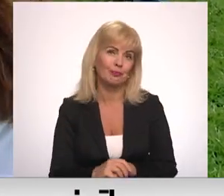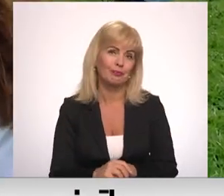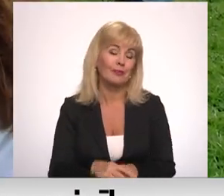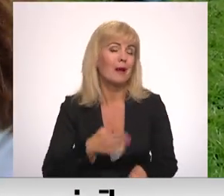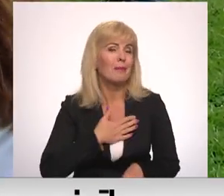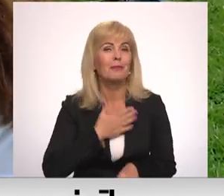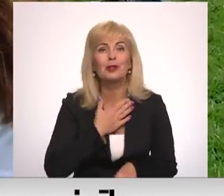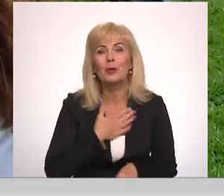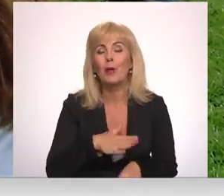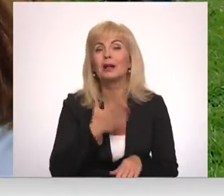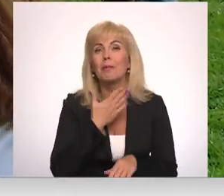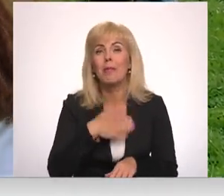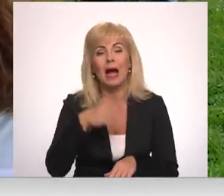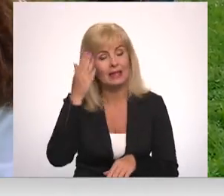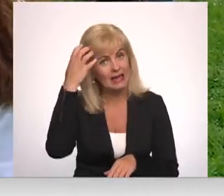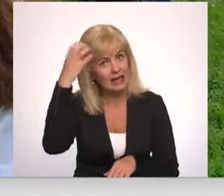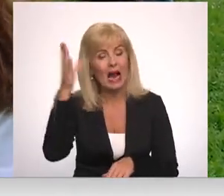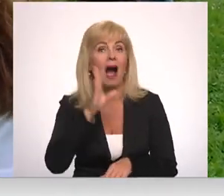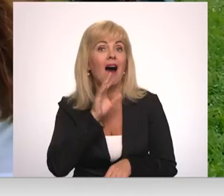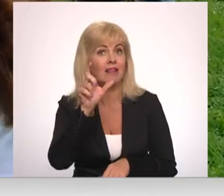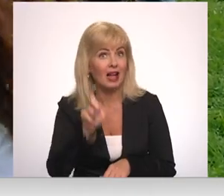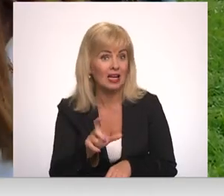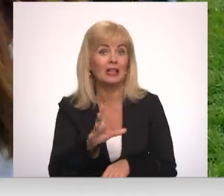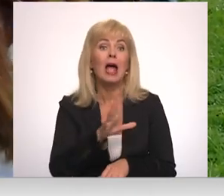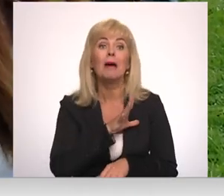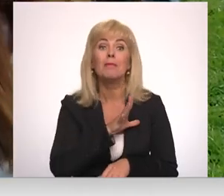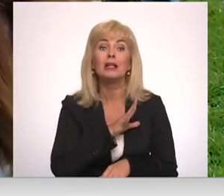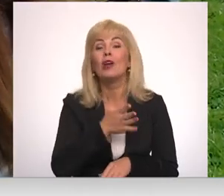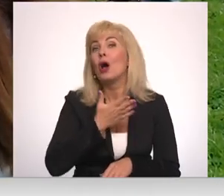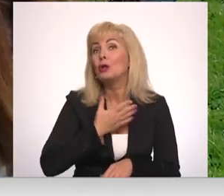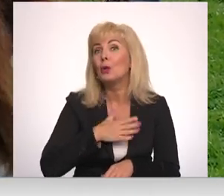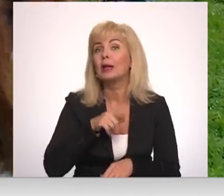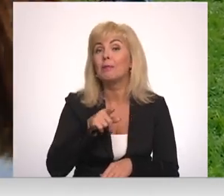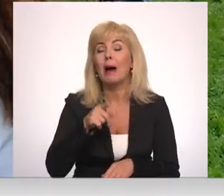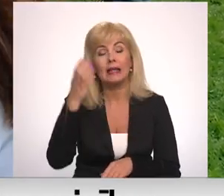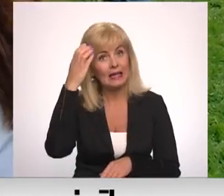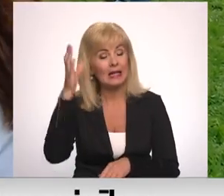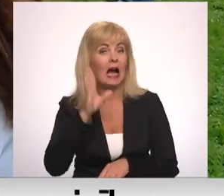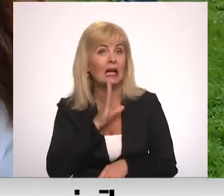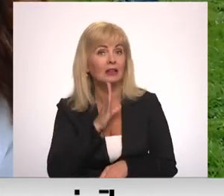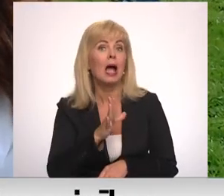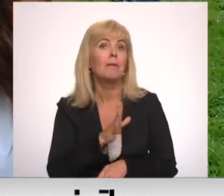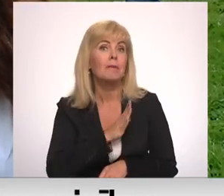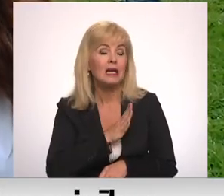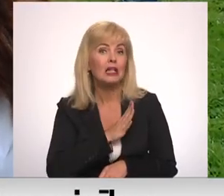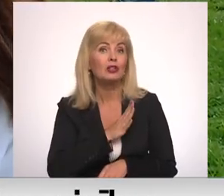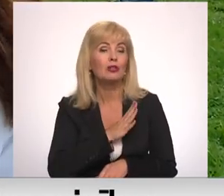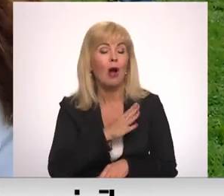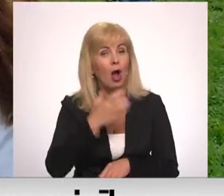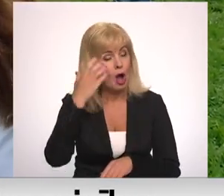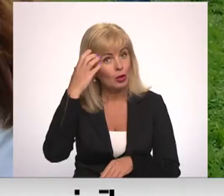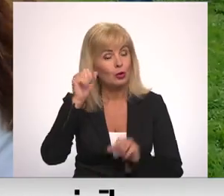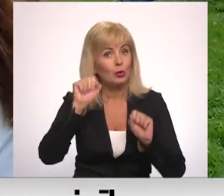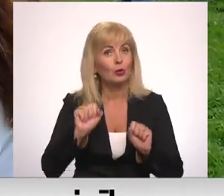Mums ļoti patīk karaliene. Viņa ir bijusi... Mums ļoti patīk karaliene. Viņa ir bijusi tronī tik ilgu